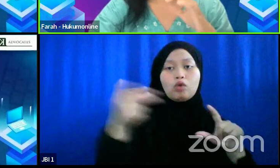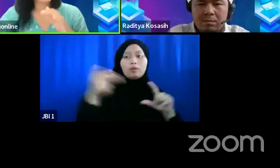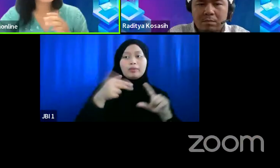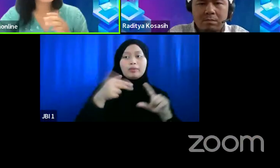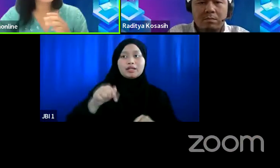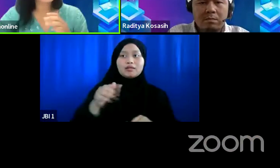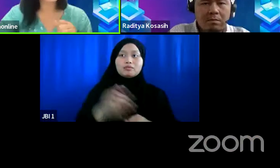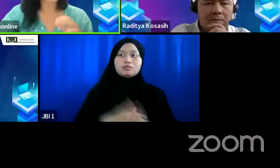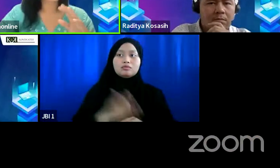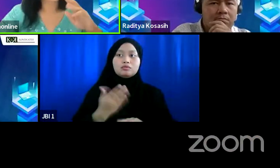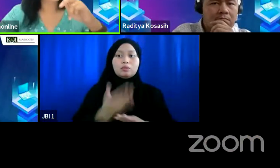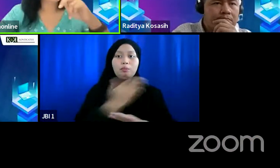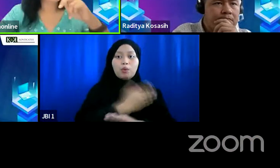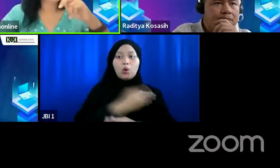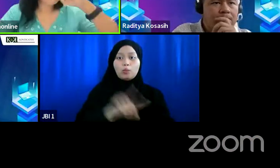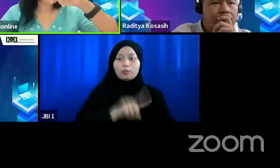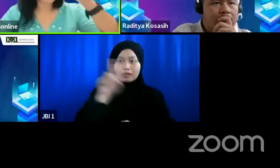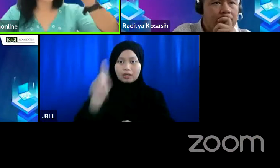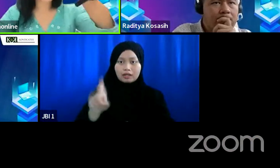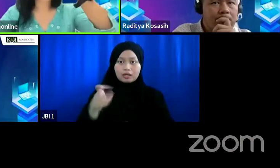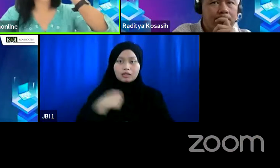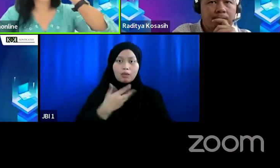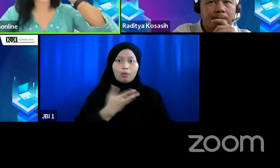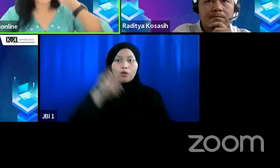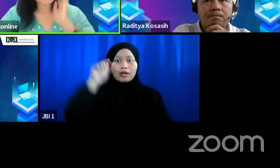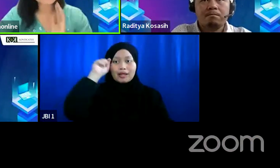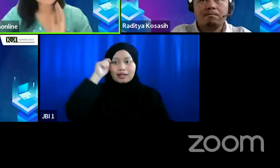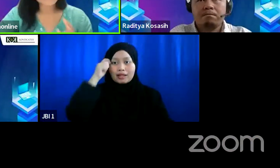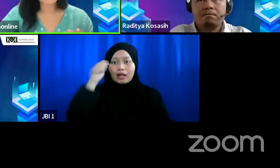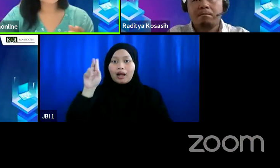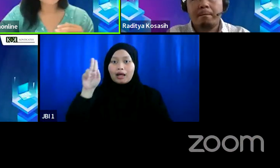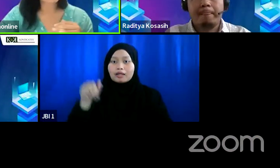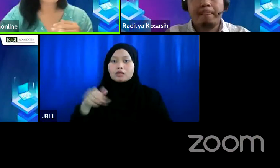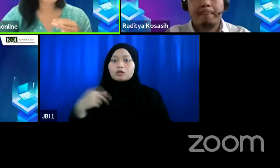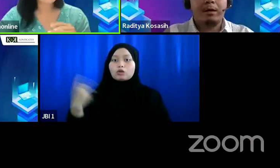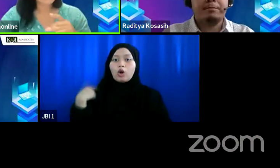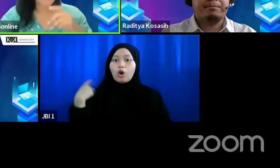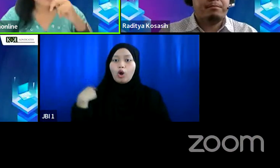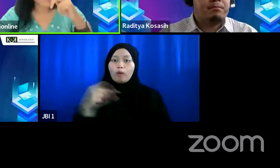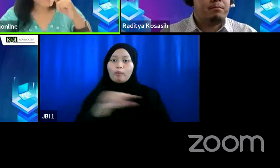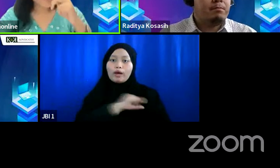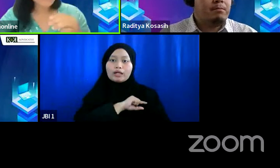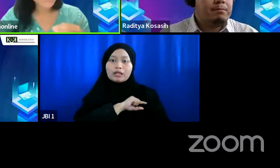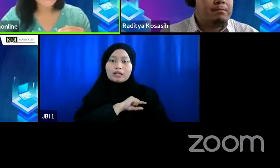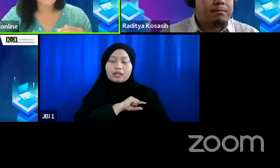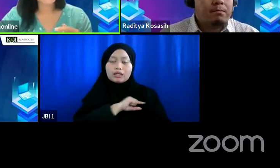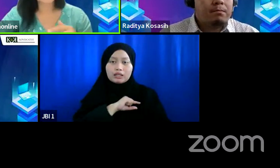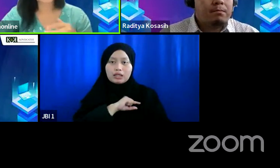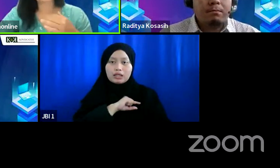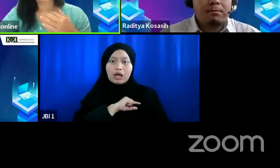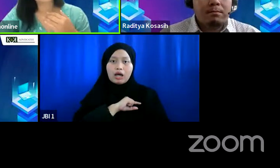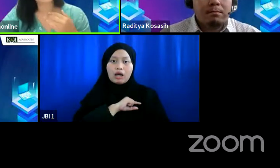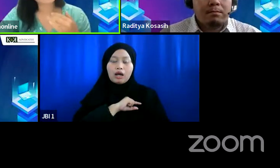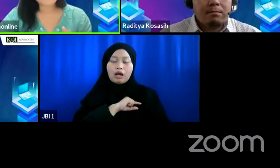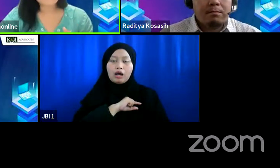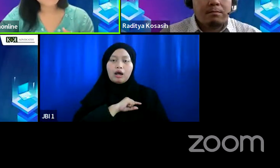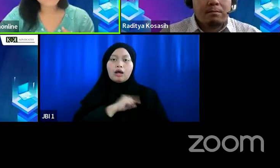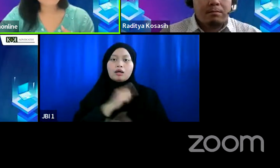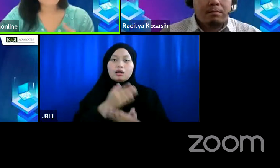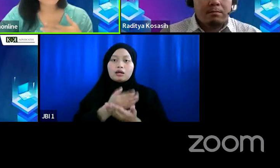ini dan sebelum bertanya saya ingin mengingatkan tolong panitia untuk bisa membagikan feedback for Mia